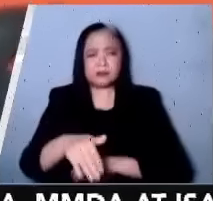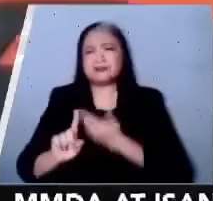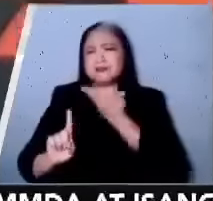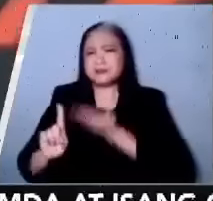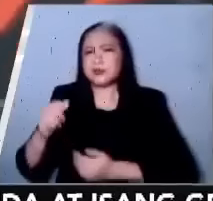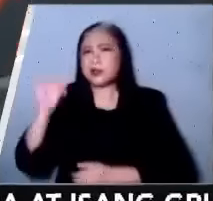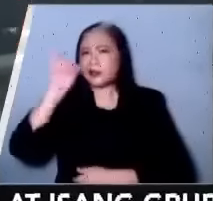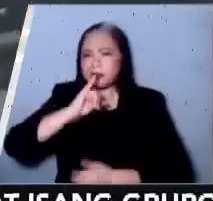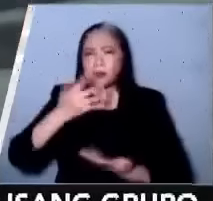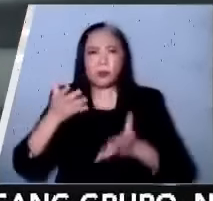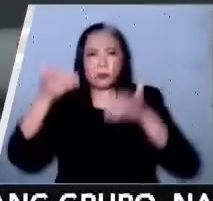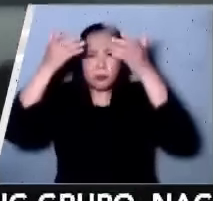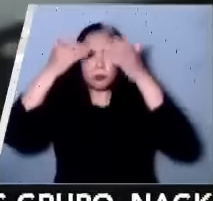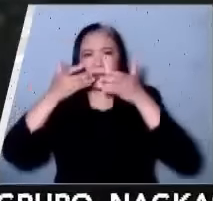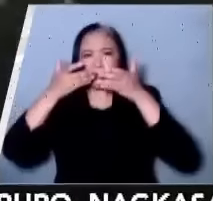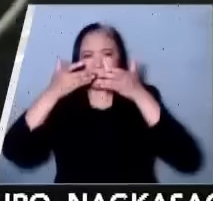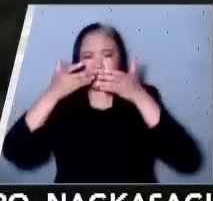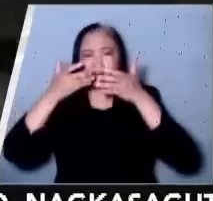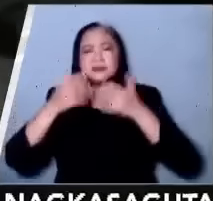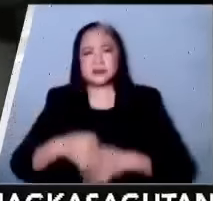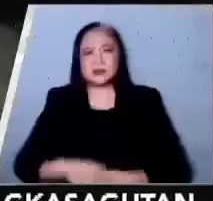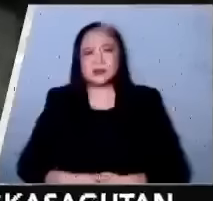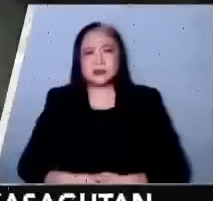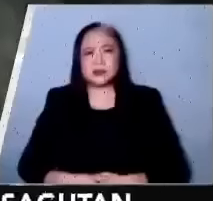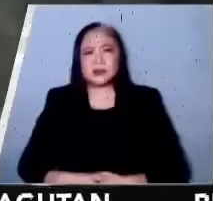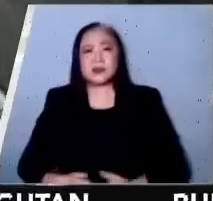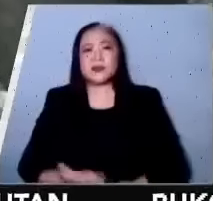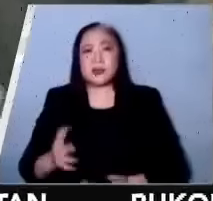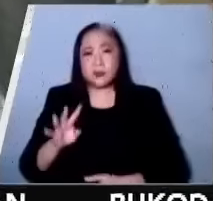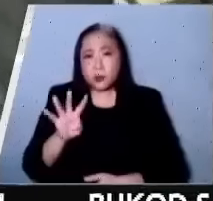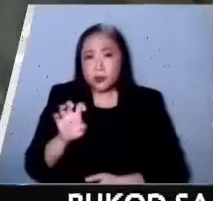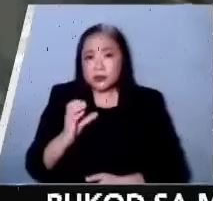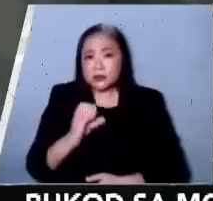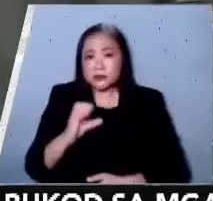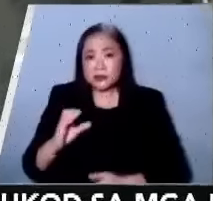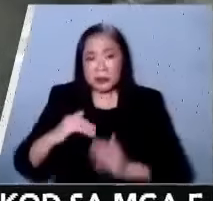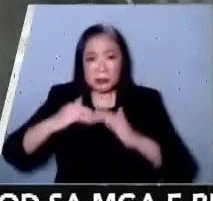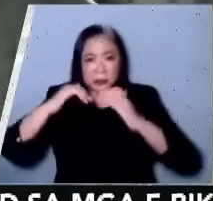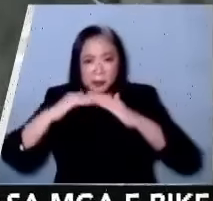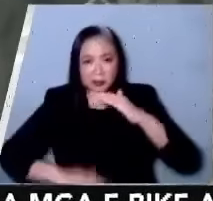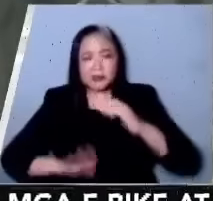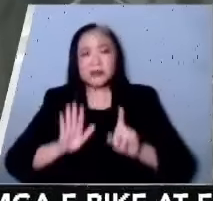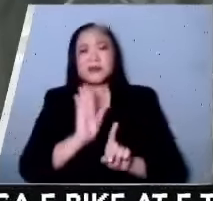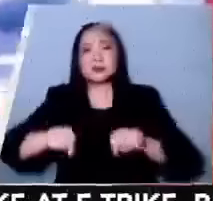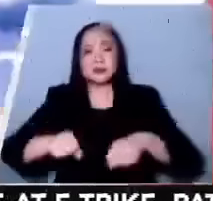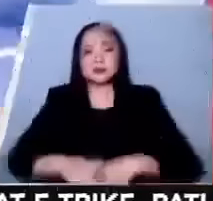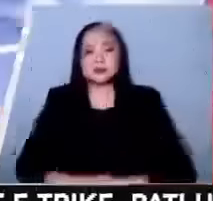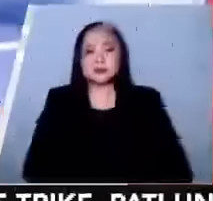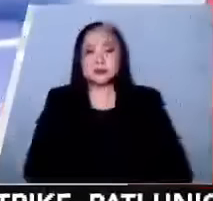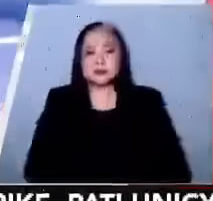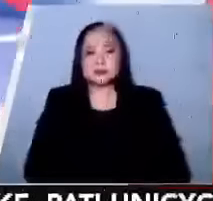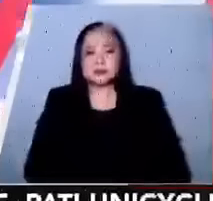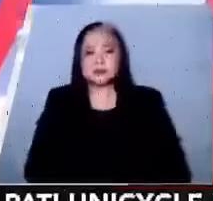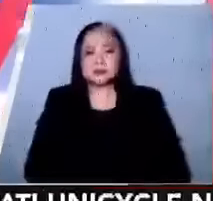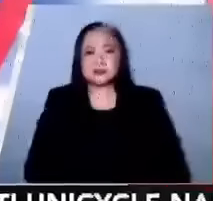helmet at mas mababa sa pinapayagang 400cc ang kanyang motorsiklo.